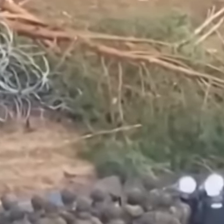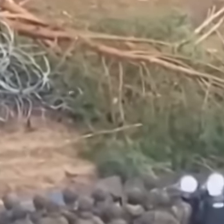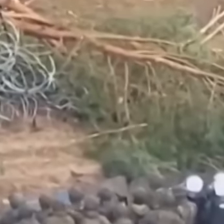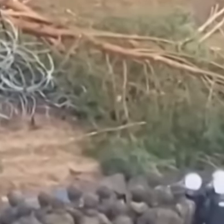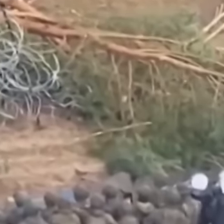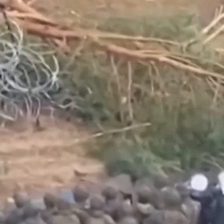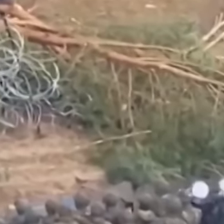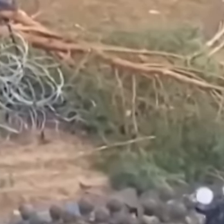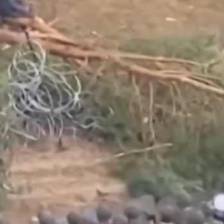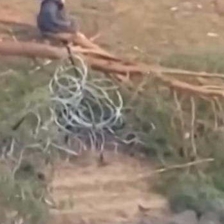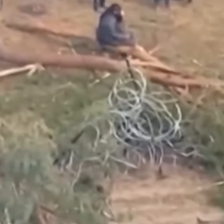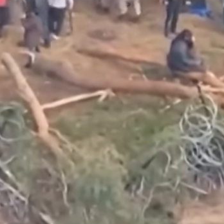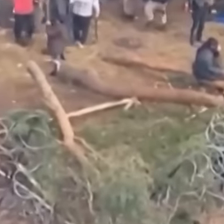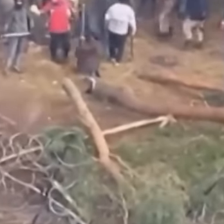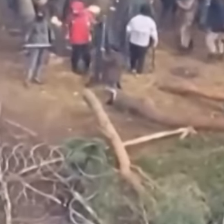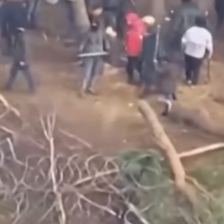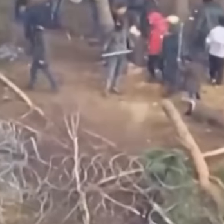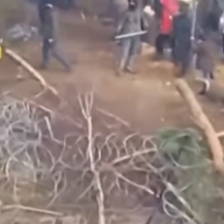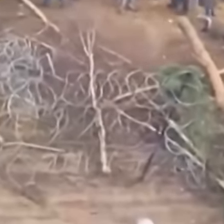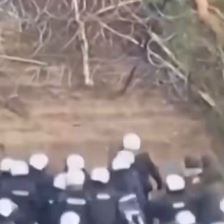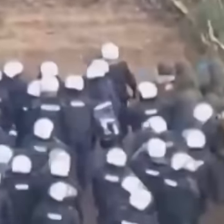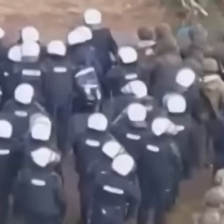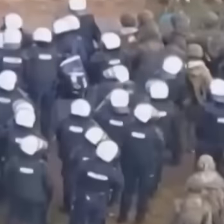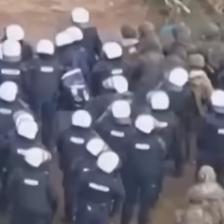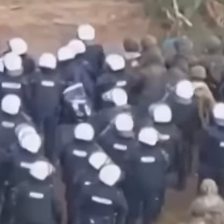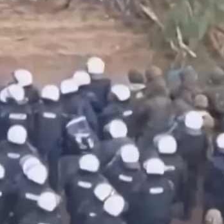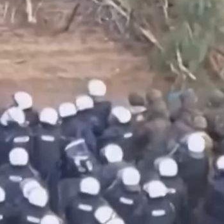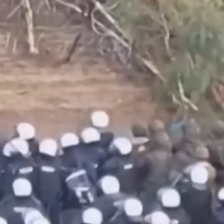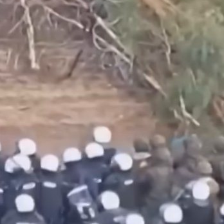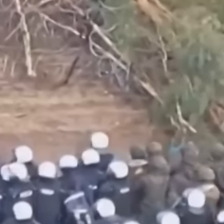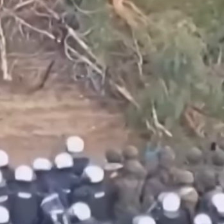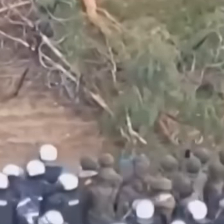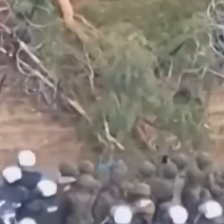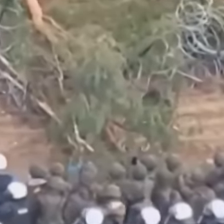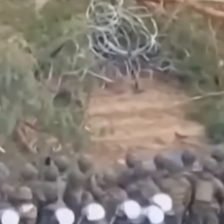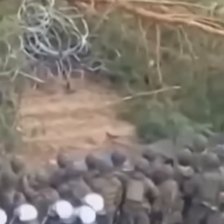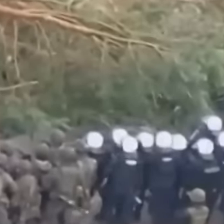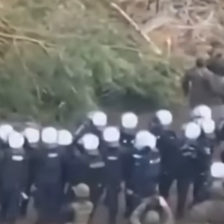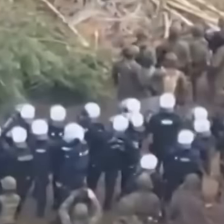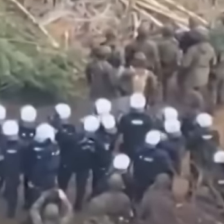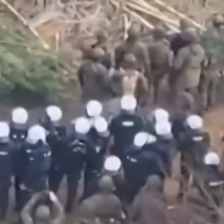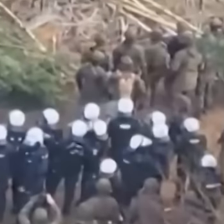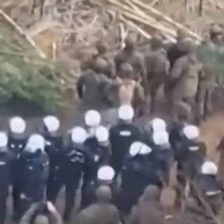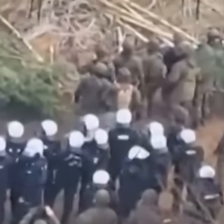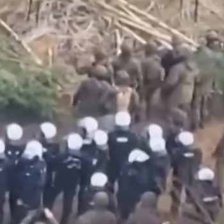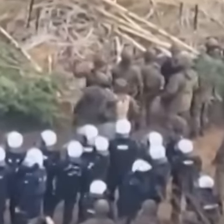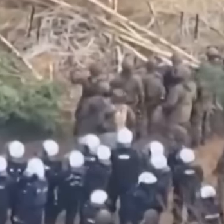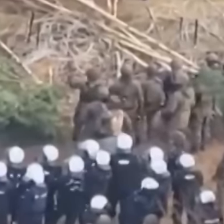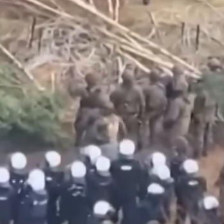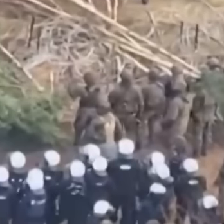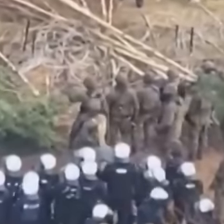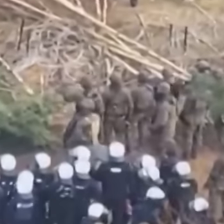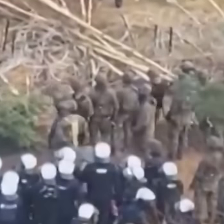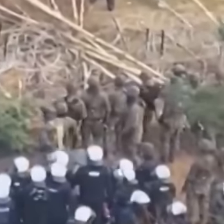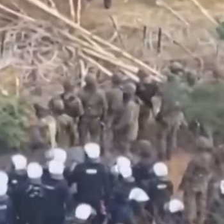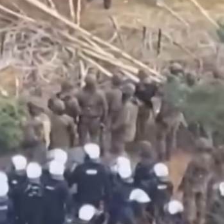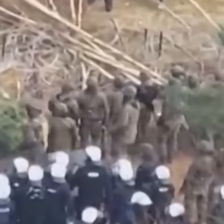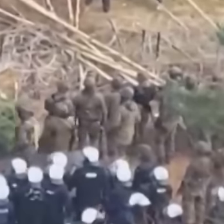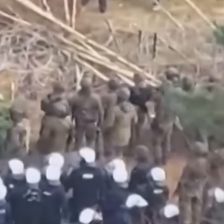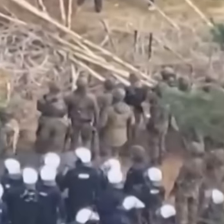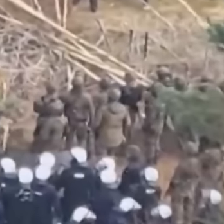czy to Straży Granicznej, czy to żołnierzy, ale nie dając jako państwo prawa do użycia broni, stawiamy ich